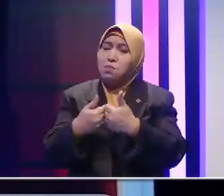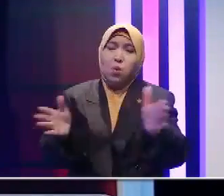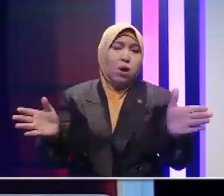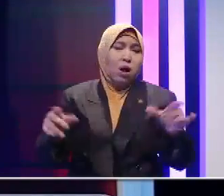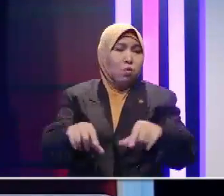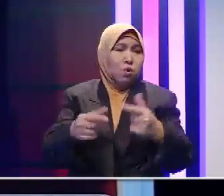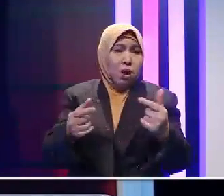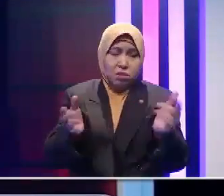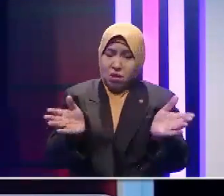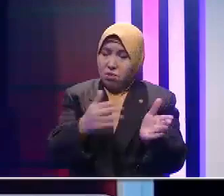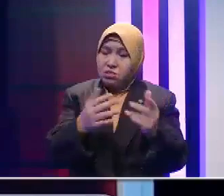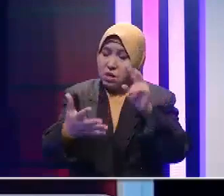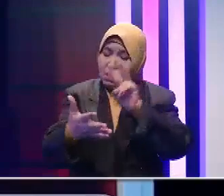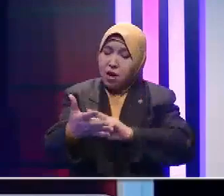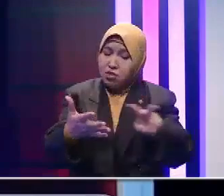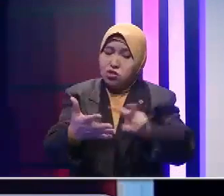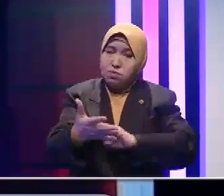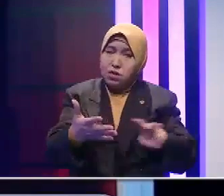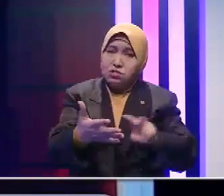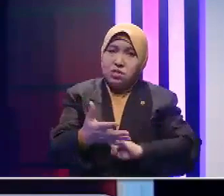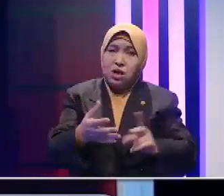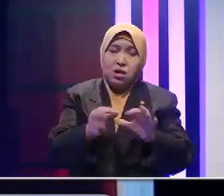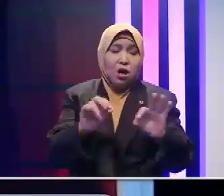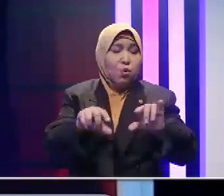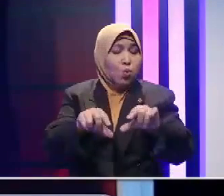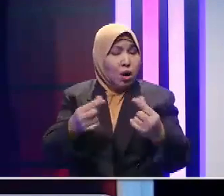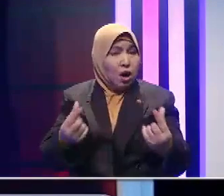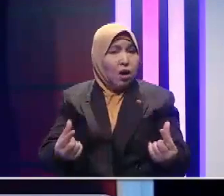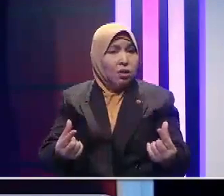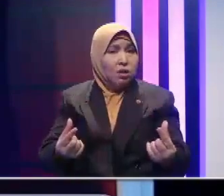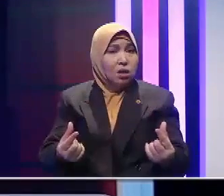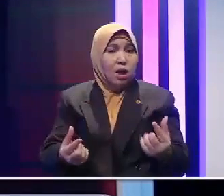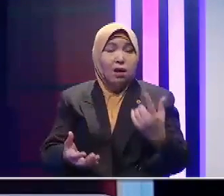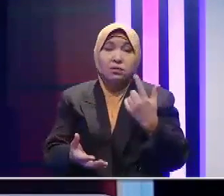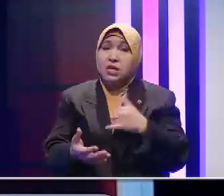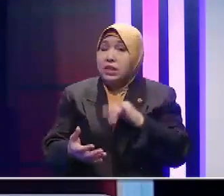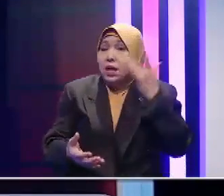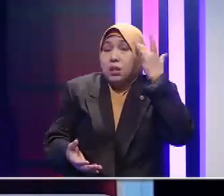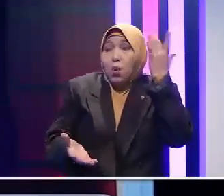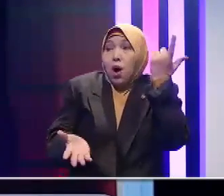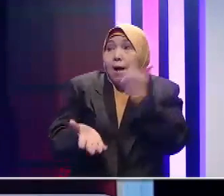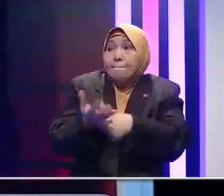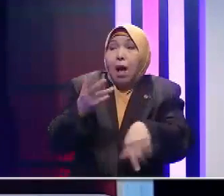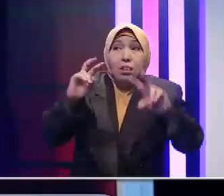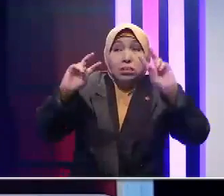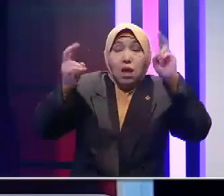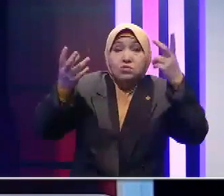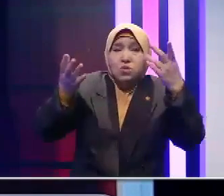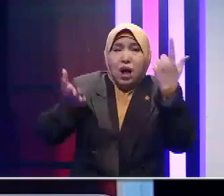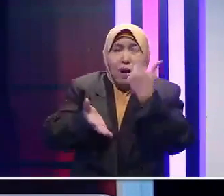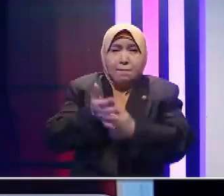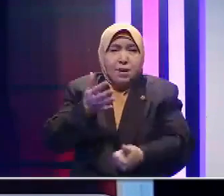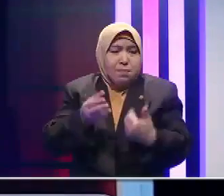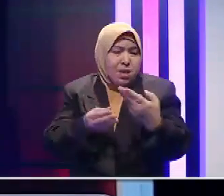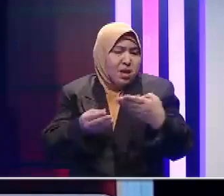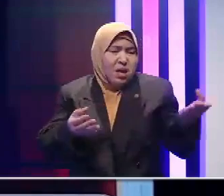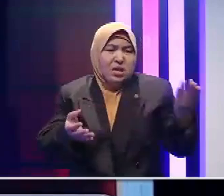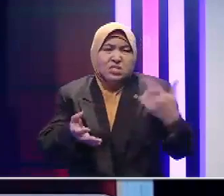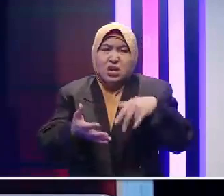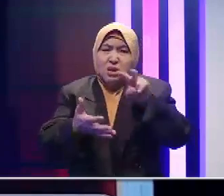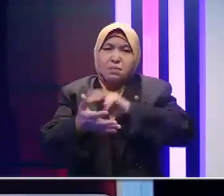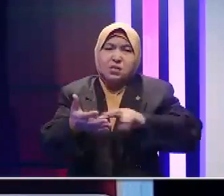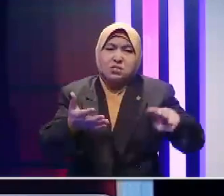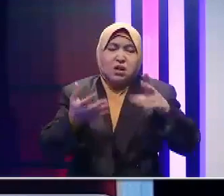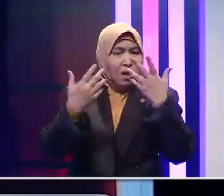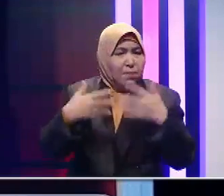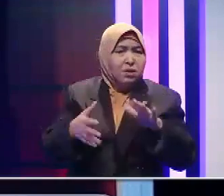belik je, dan saya bacalah ayat Quran tanpa saya tahu apa tajuk dia, apa benda yang saya baca tu. Dan